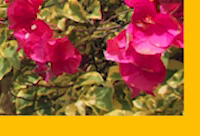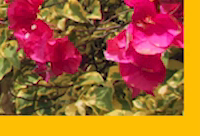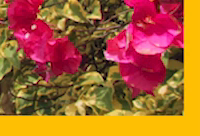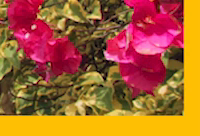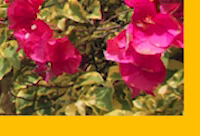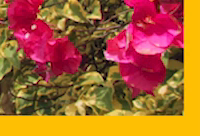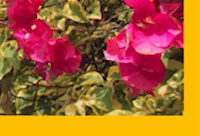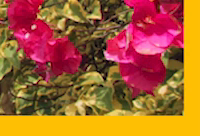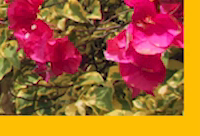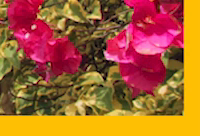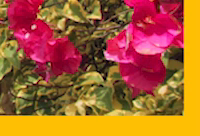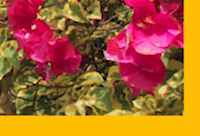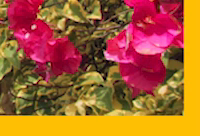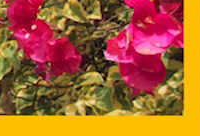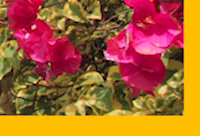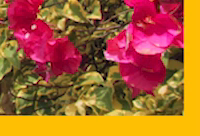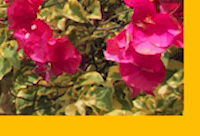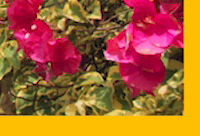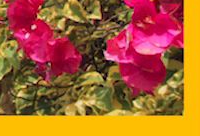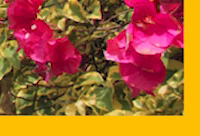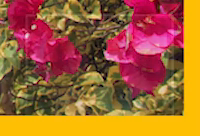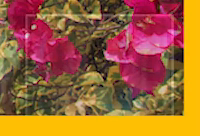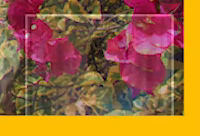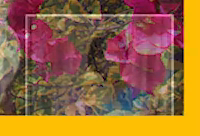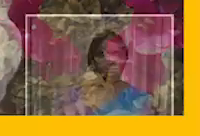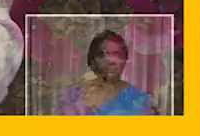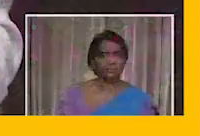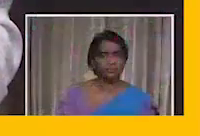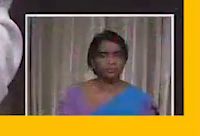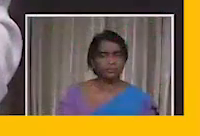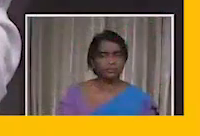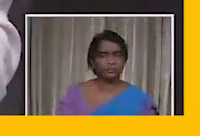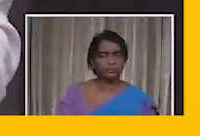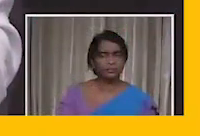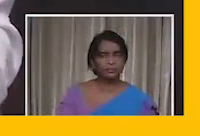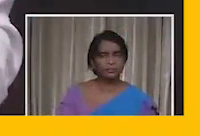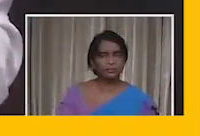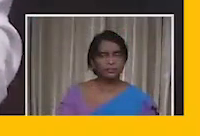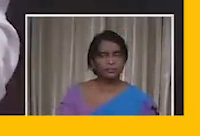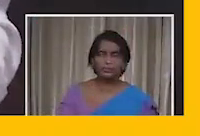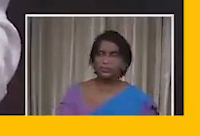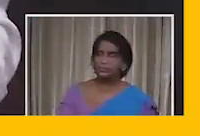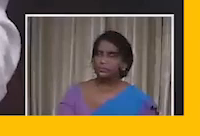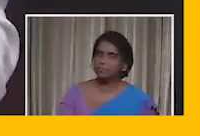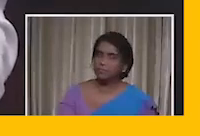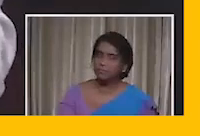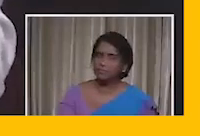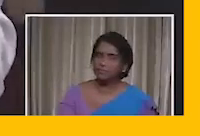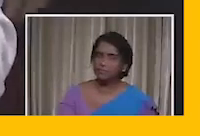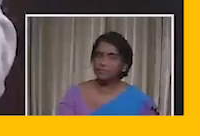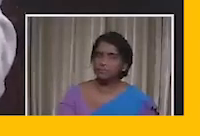ඩොලර් මිලියන 564ක කොන්ත්‍රාත්තුවක් ලබා දී තිබුණා අන්න ඒ සමාගම ගැන තමයි සජිත්